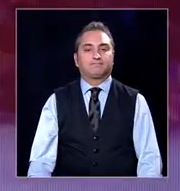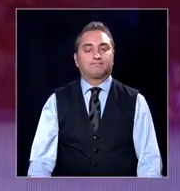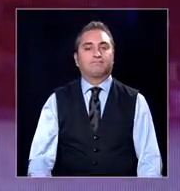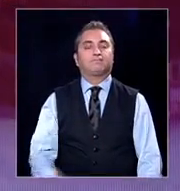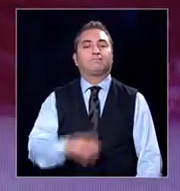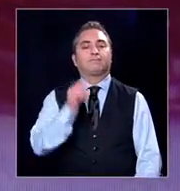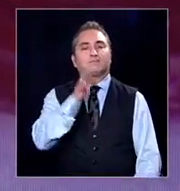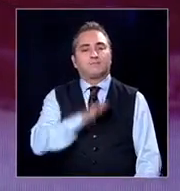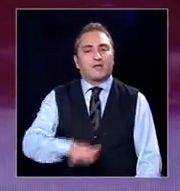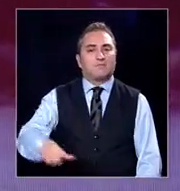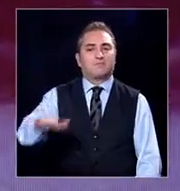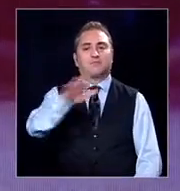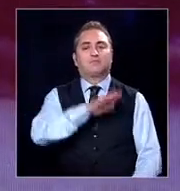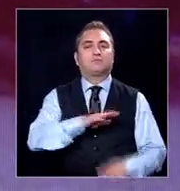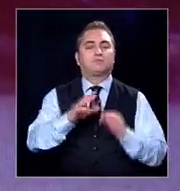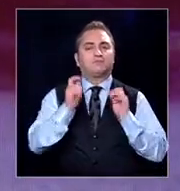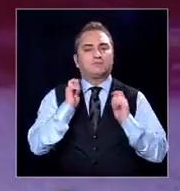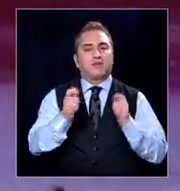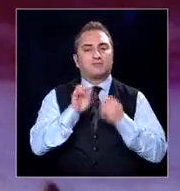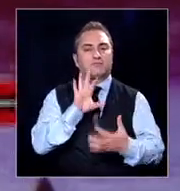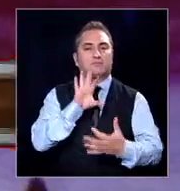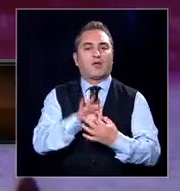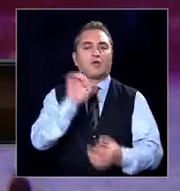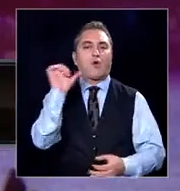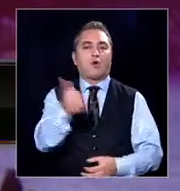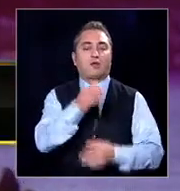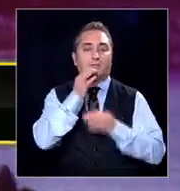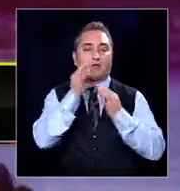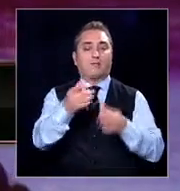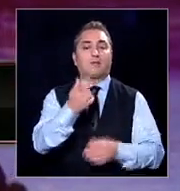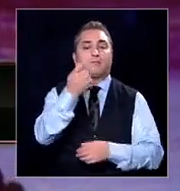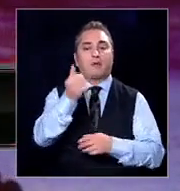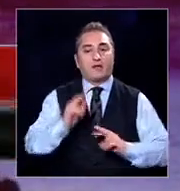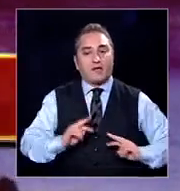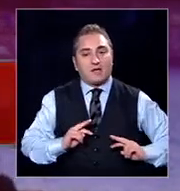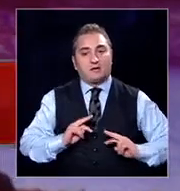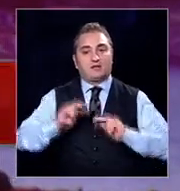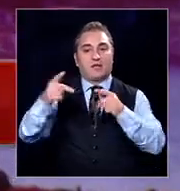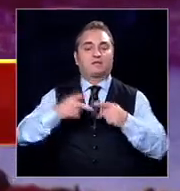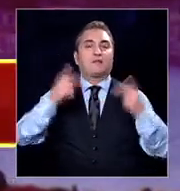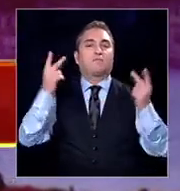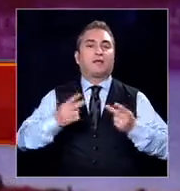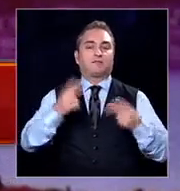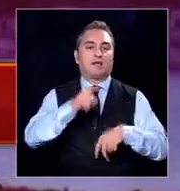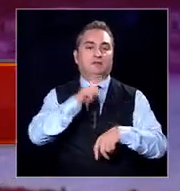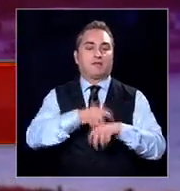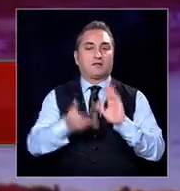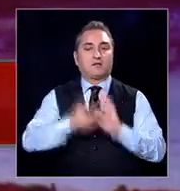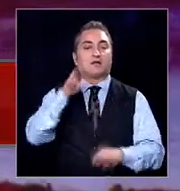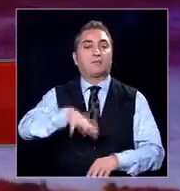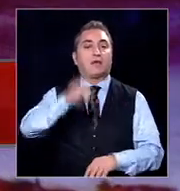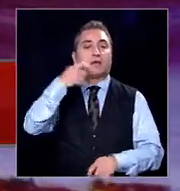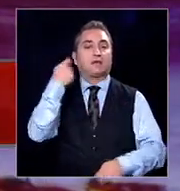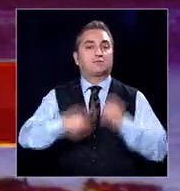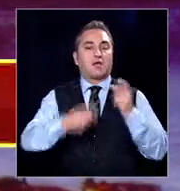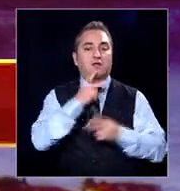İstisnasız herkese, hepimizi ilgilendiren bir haber var sırada. Önemli bir haber. Para transferinde mesai sınırı kalktı artık. Merkez Bankası'nın açıklamasına göre